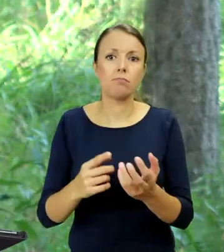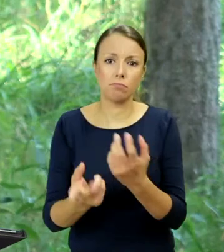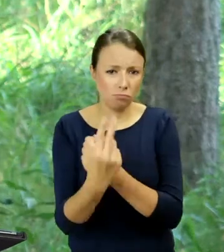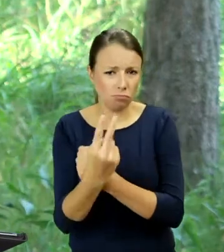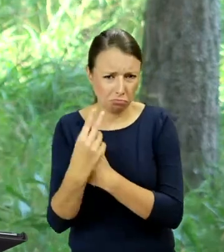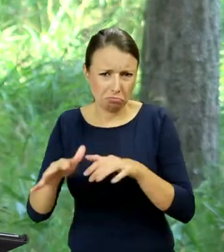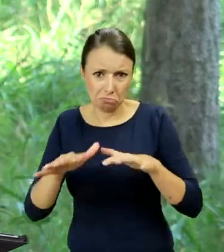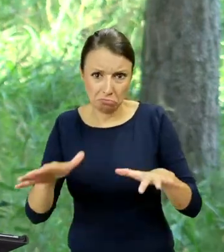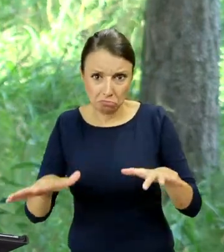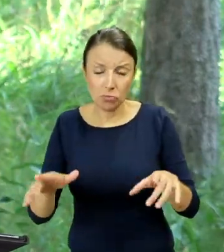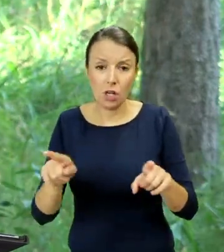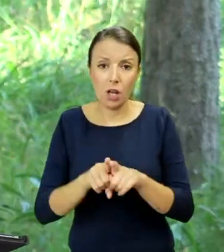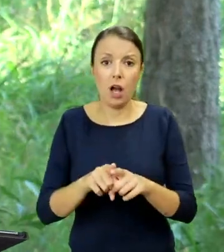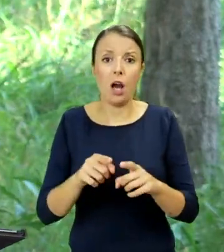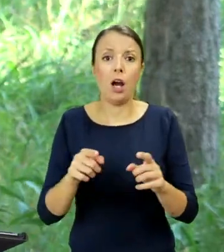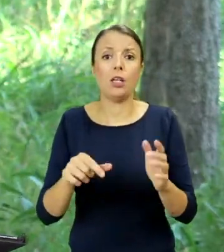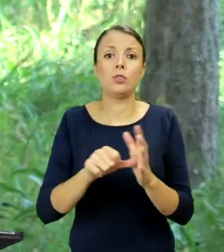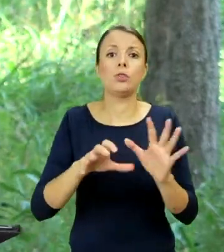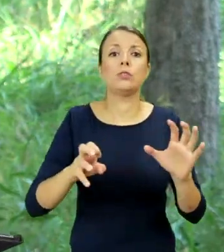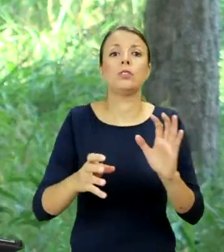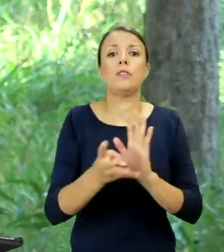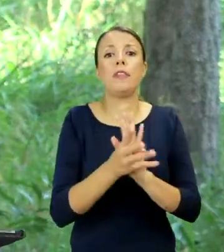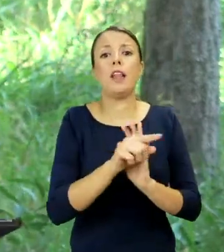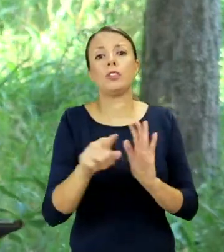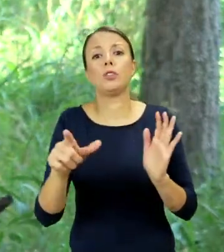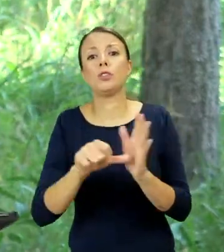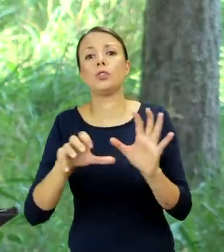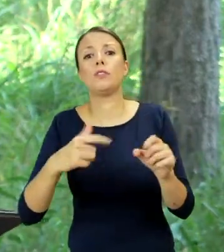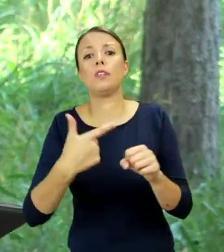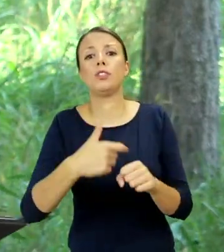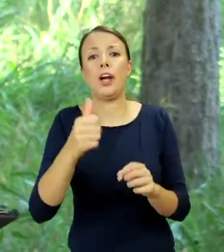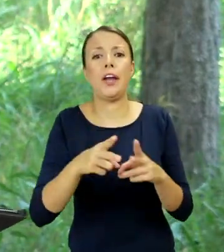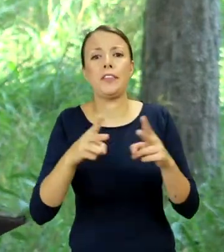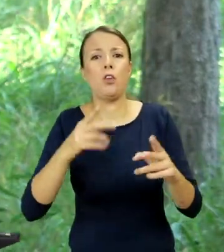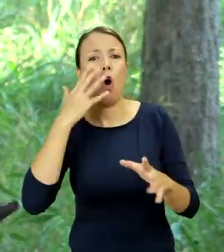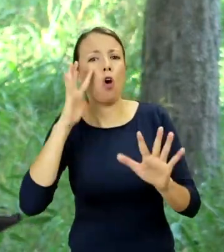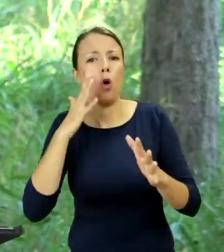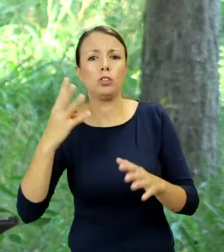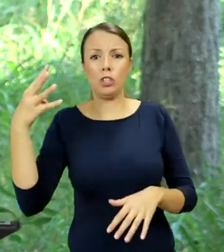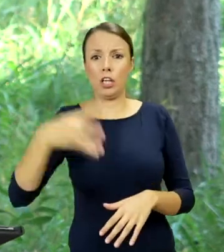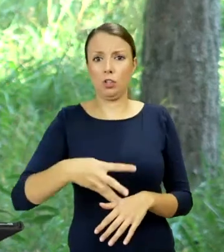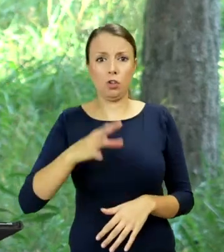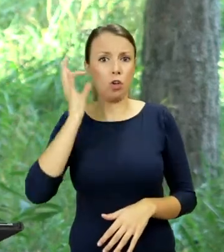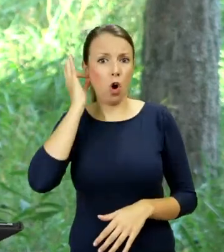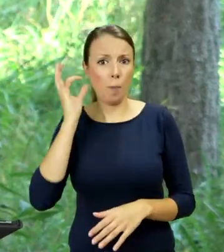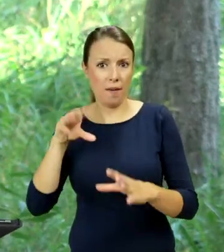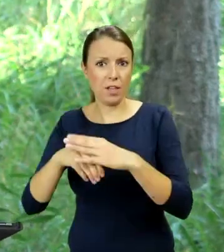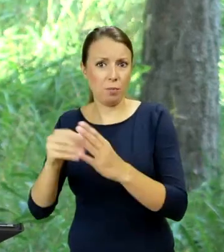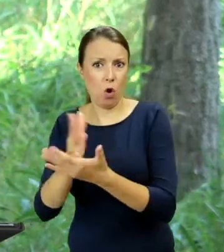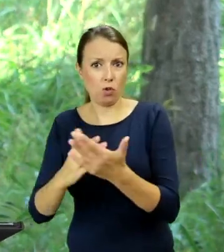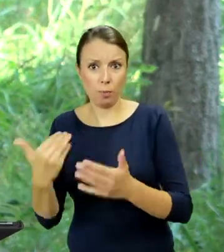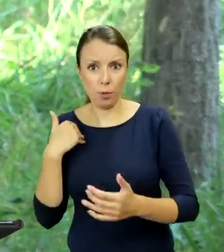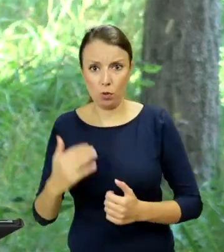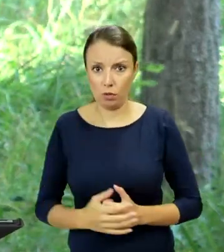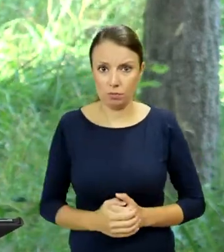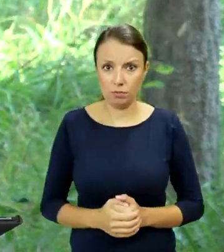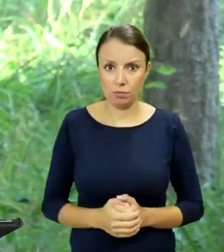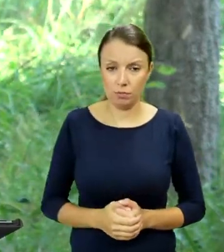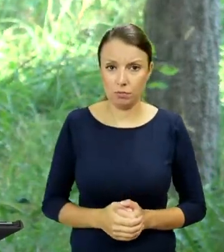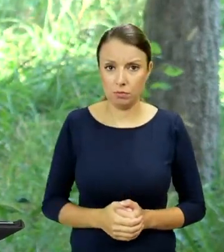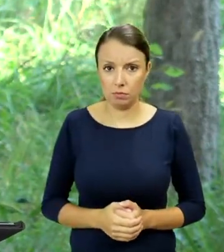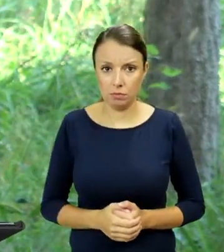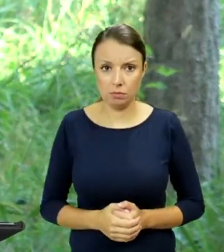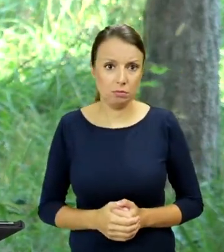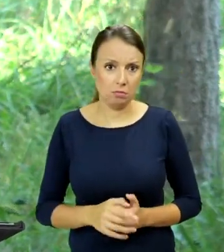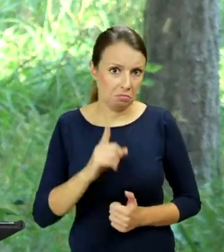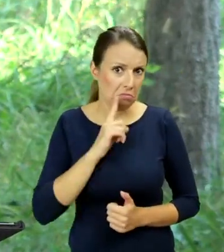przez Legię przeszło około 4000 kobiet. Dużo, niedużo, zważywszy na okoliczności i na trudności.